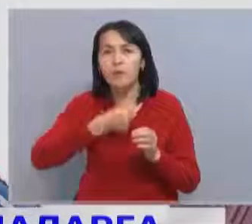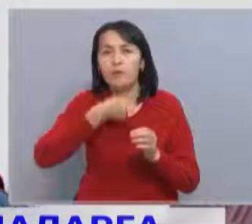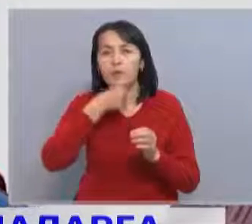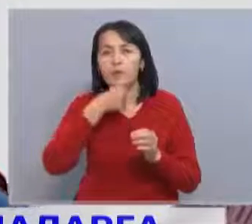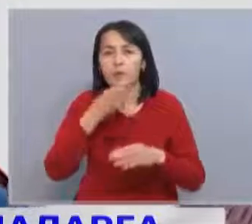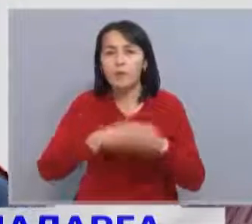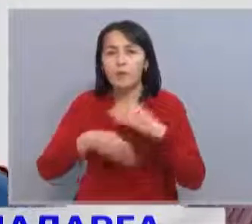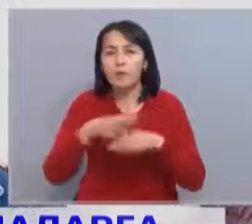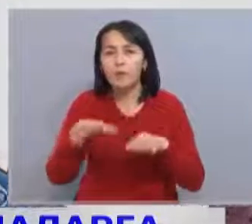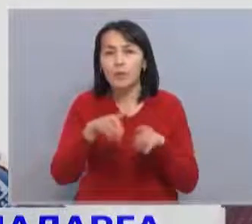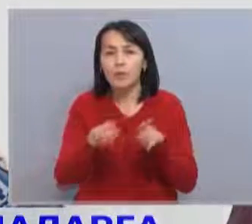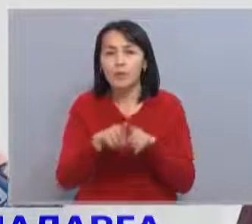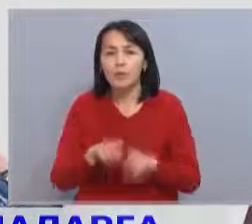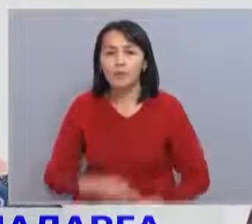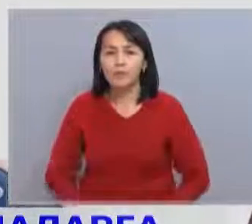ішінде мүгедектер.